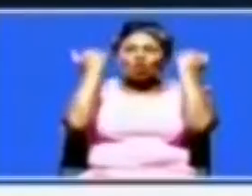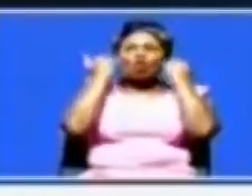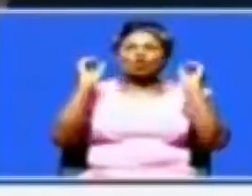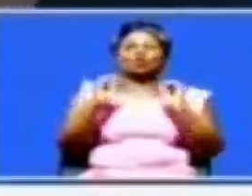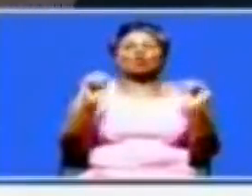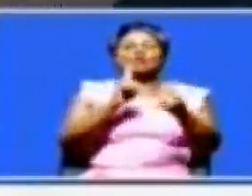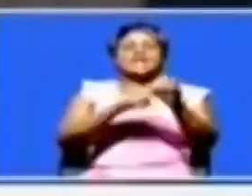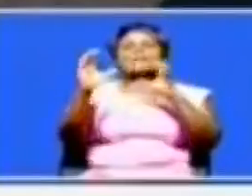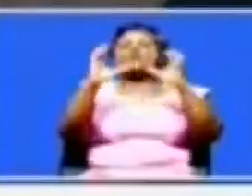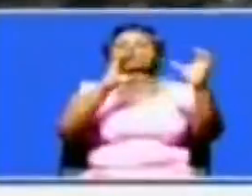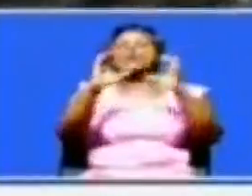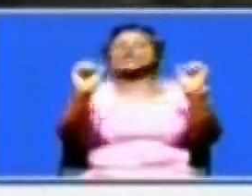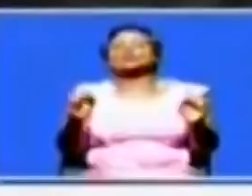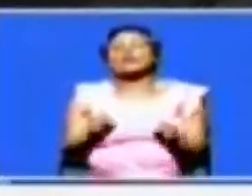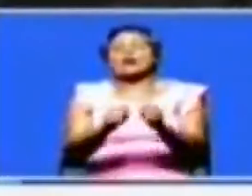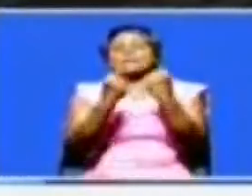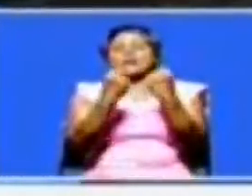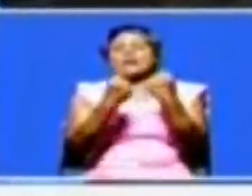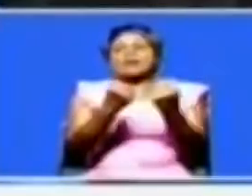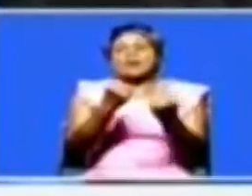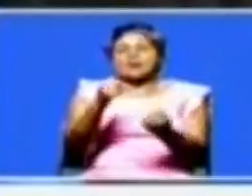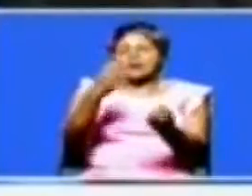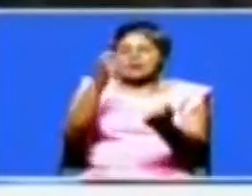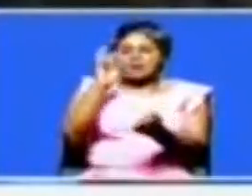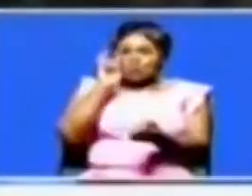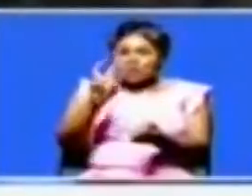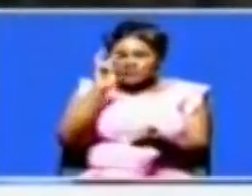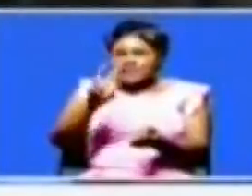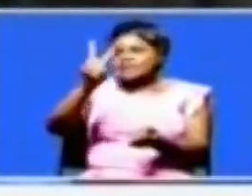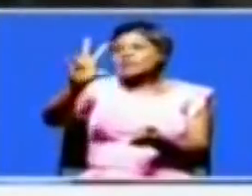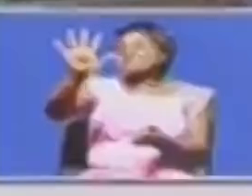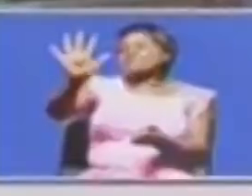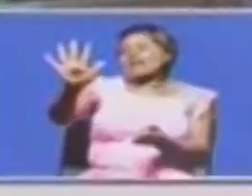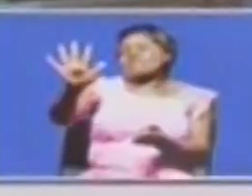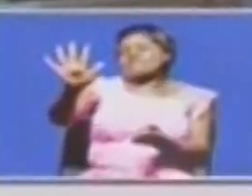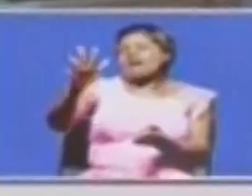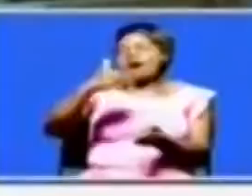hayo yalipofanyika. Jumla ya mashahidi 25 wameratibiwa na upande wa mashtaka,